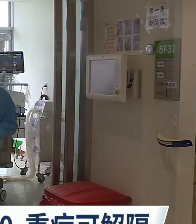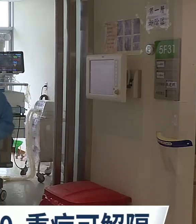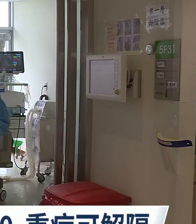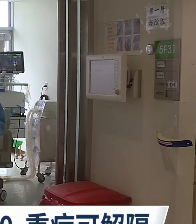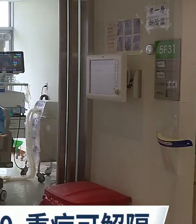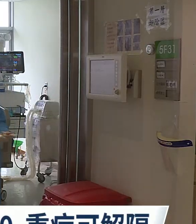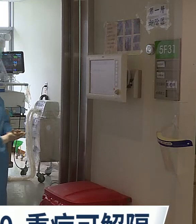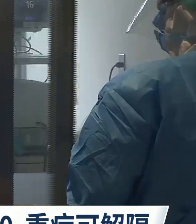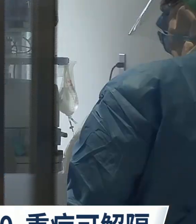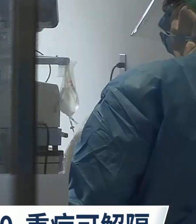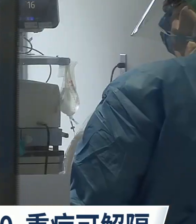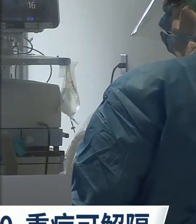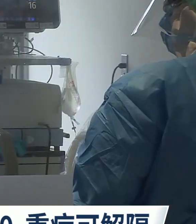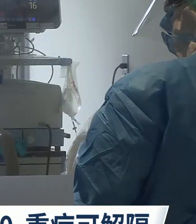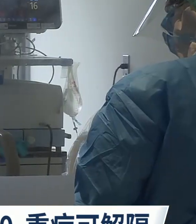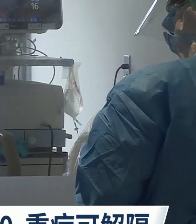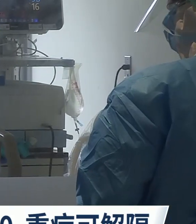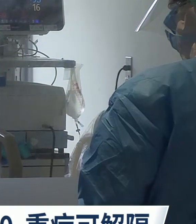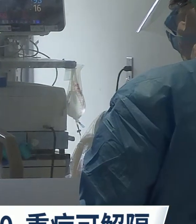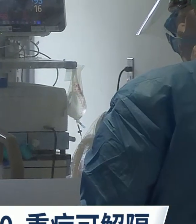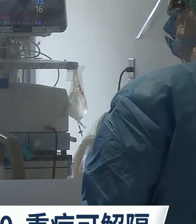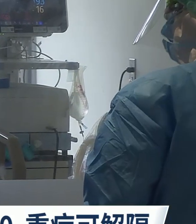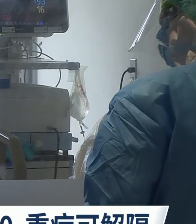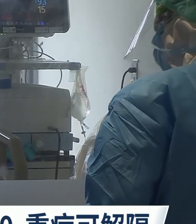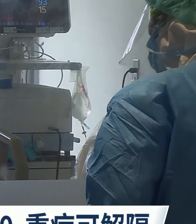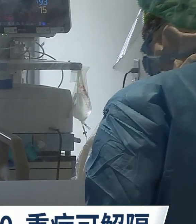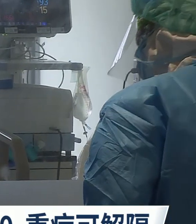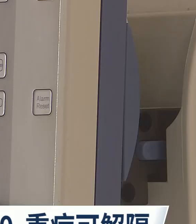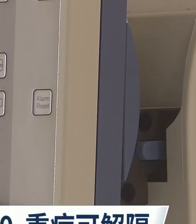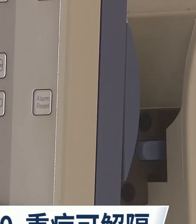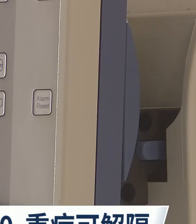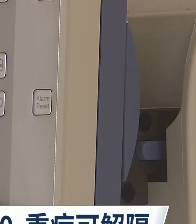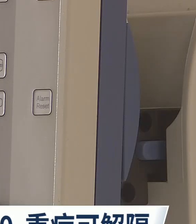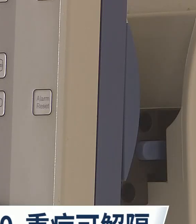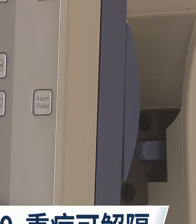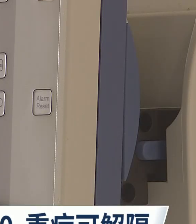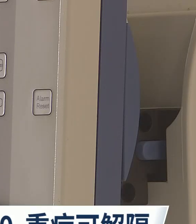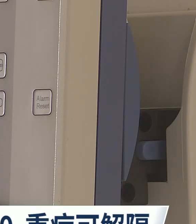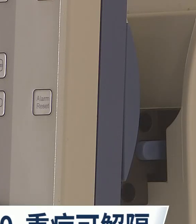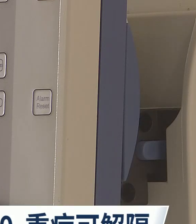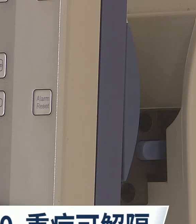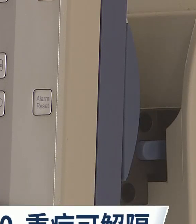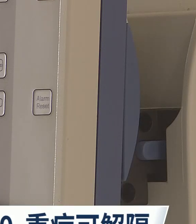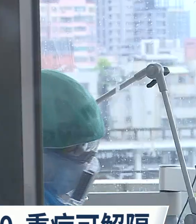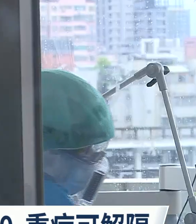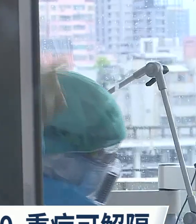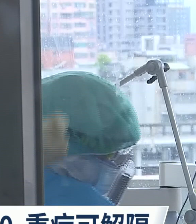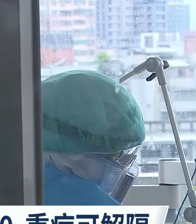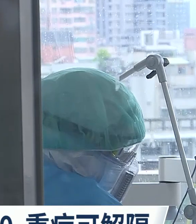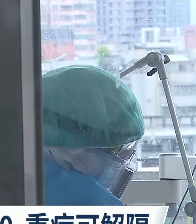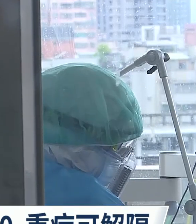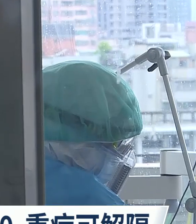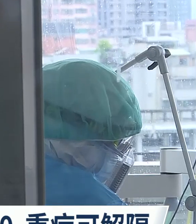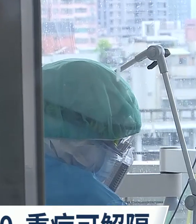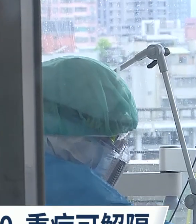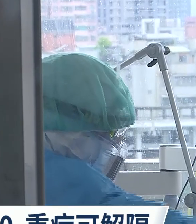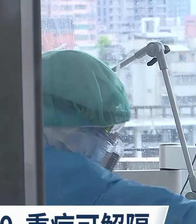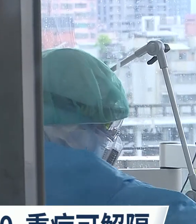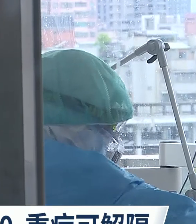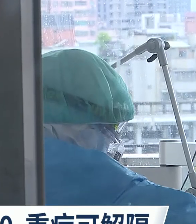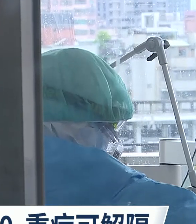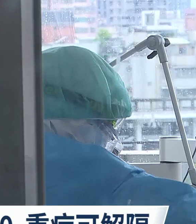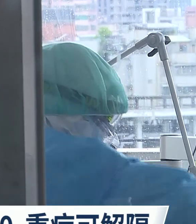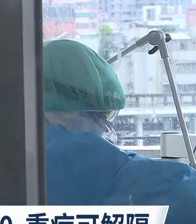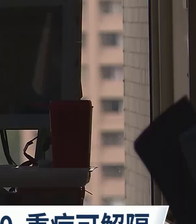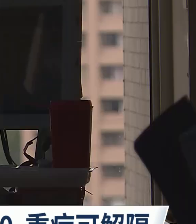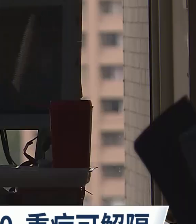状已经缓解，但因为 CT 值未符合条件不能转出，不仅影响专责病房量能，也影响患者其他疾病检